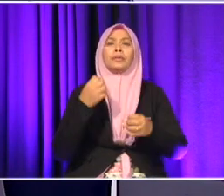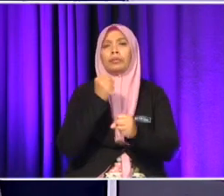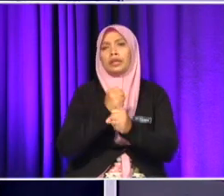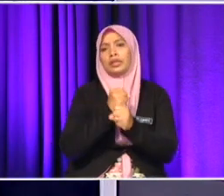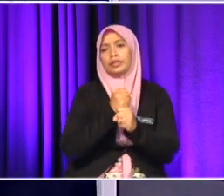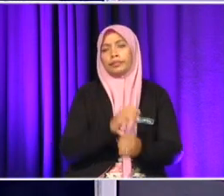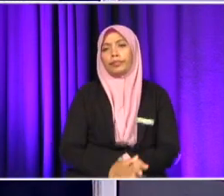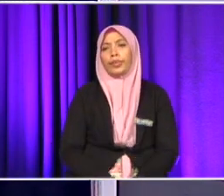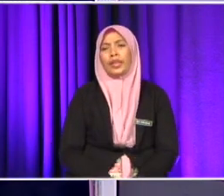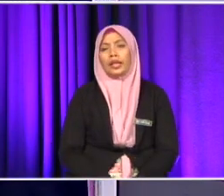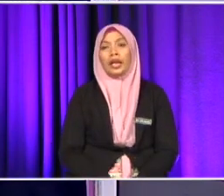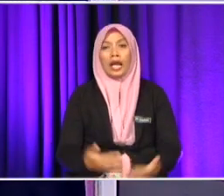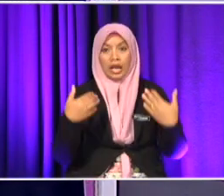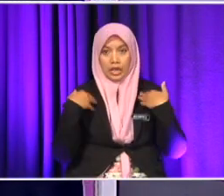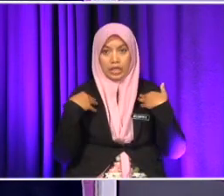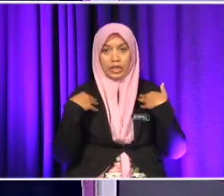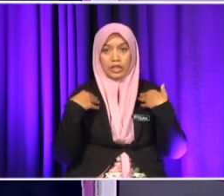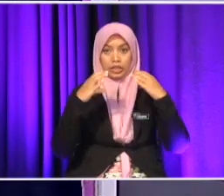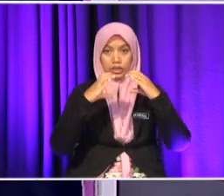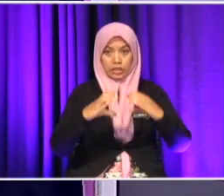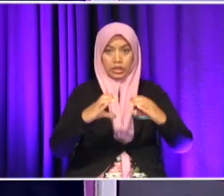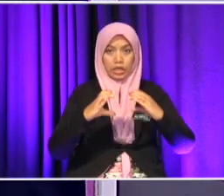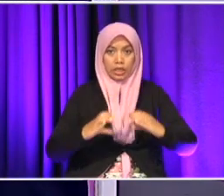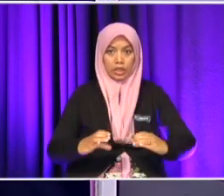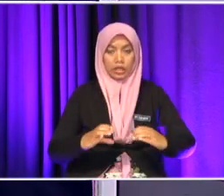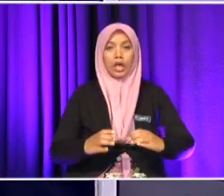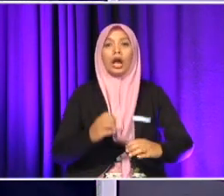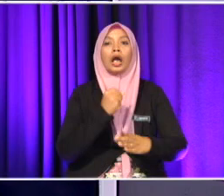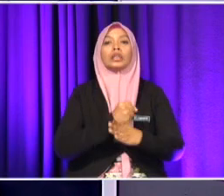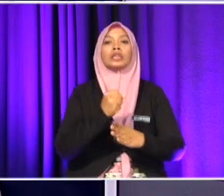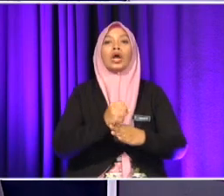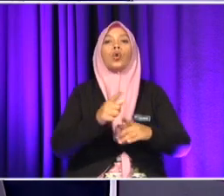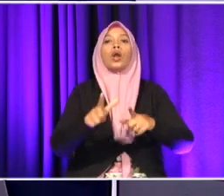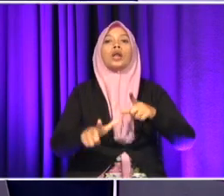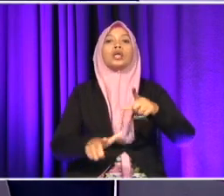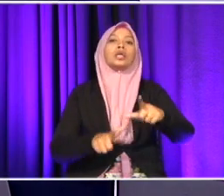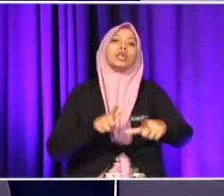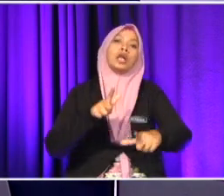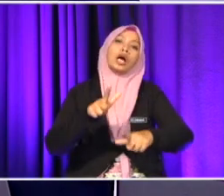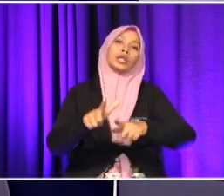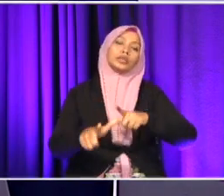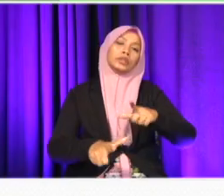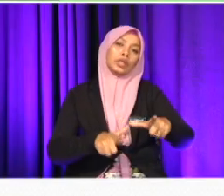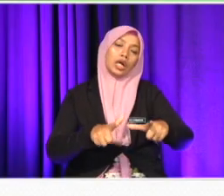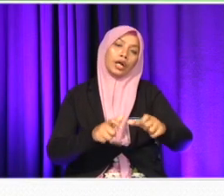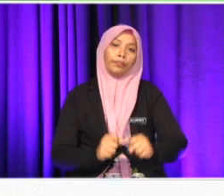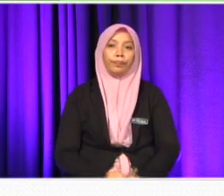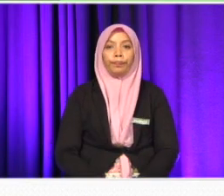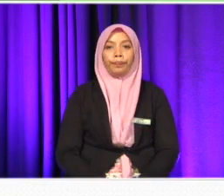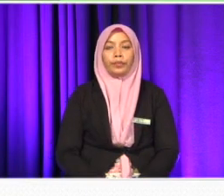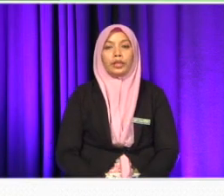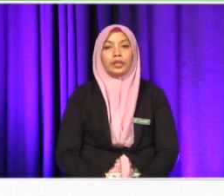adil cari ataupun langkah yang tidak ingat secara ringkas itulah pertama analisis kerja